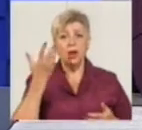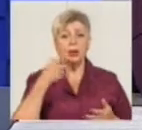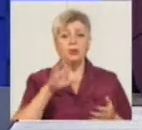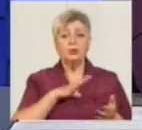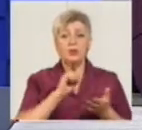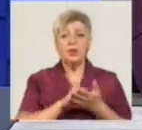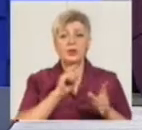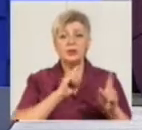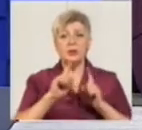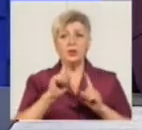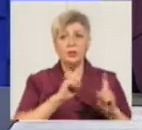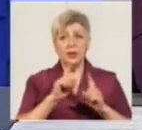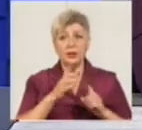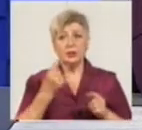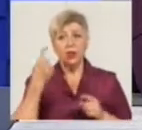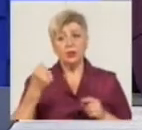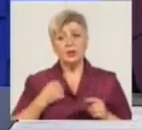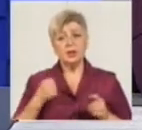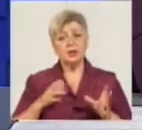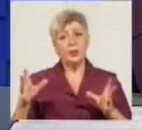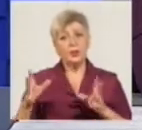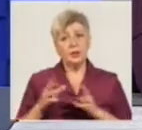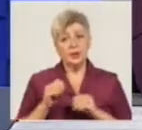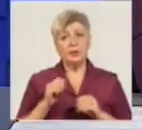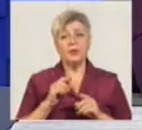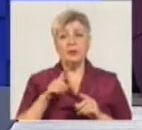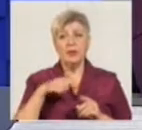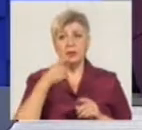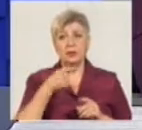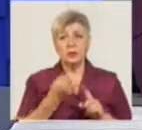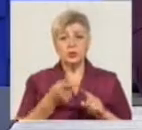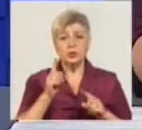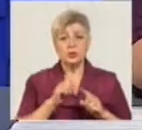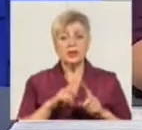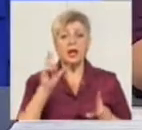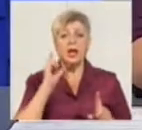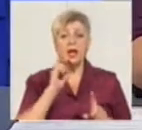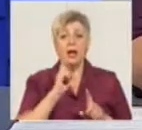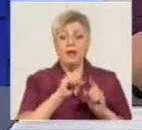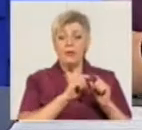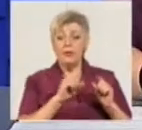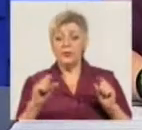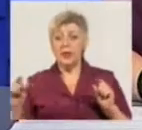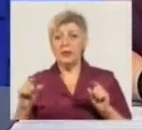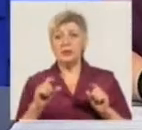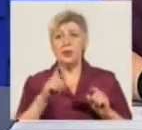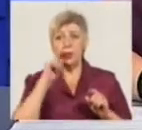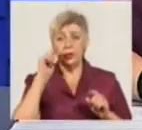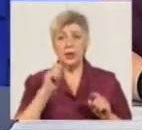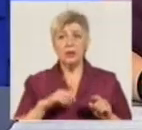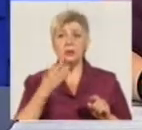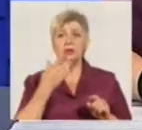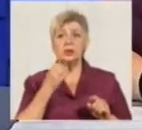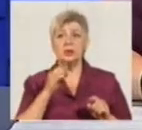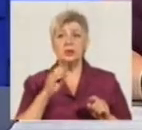побратимів Василя вийшов і сказав, що це фраза з молитви українського націоналіста. І вона звучить так.